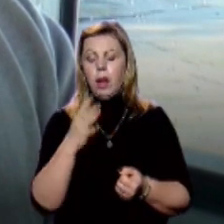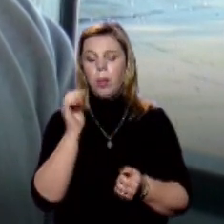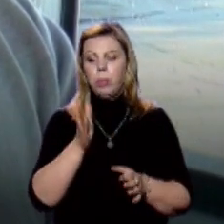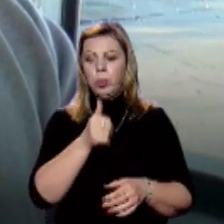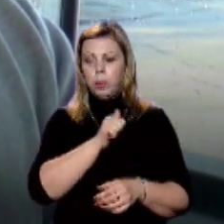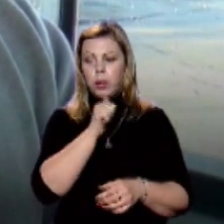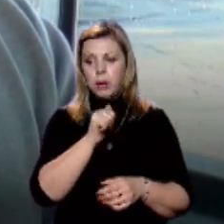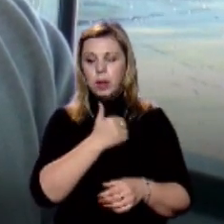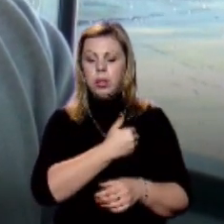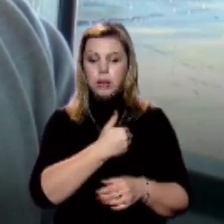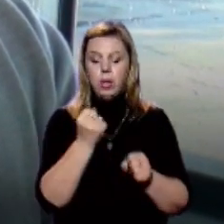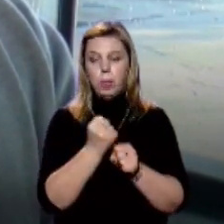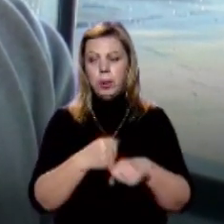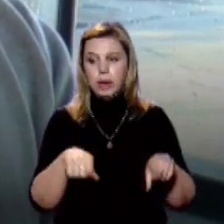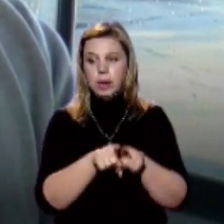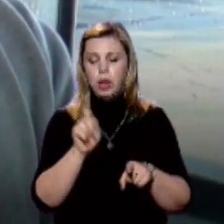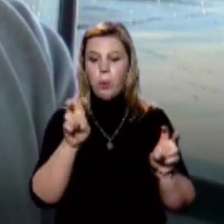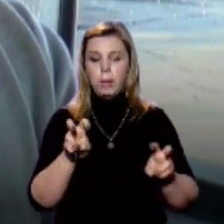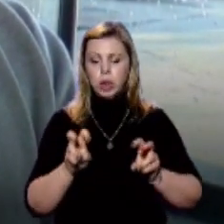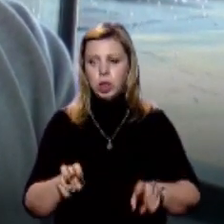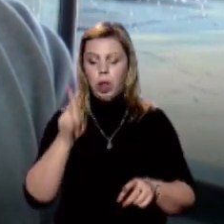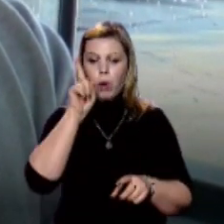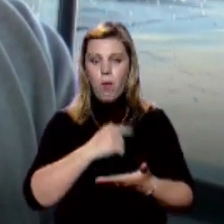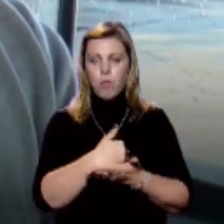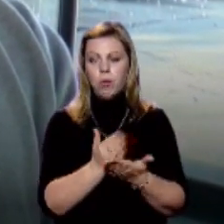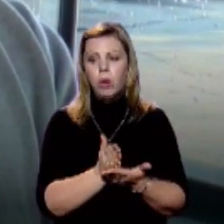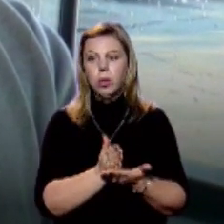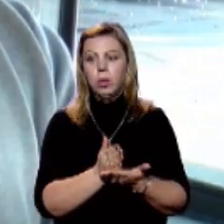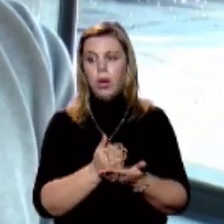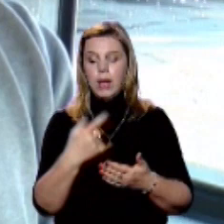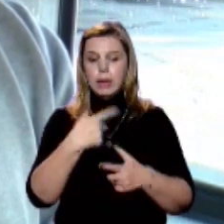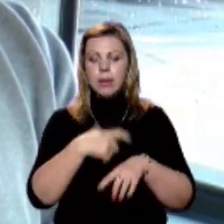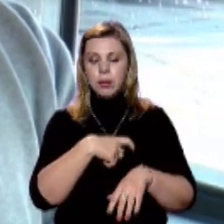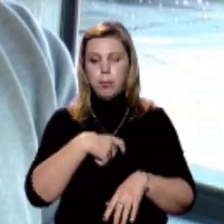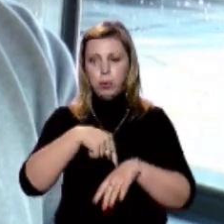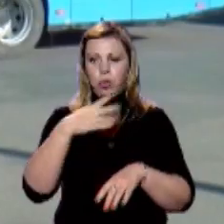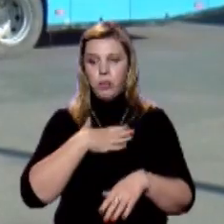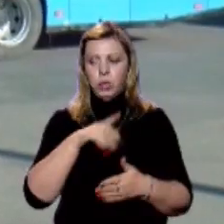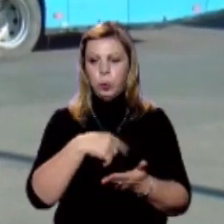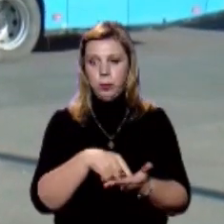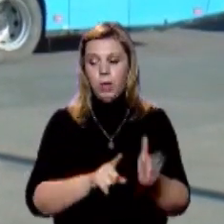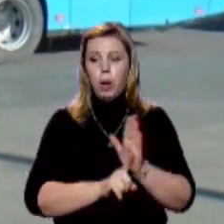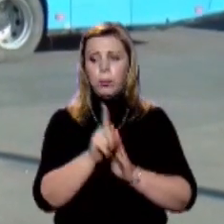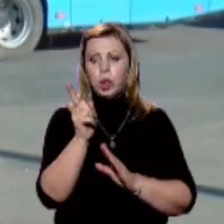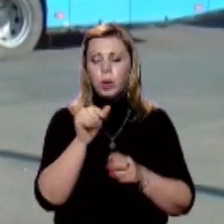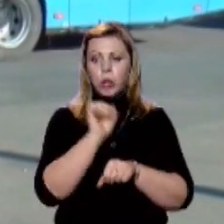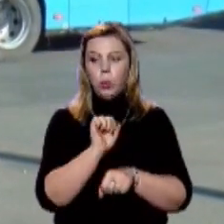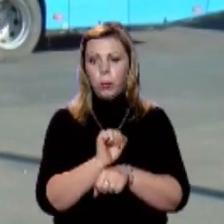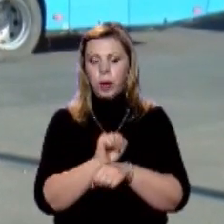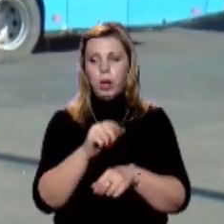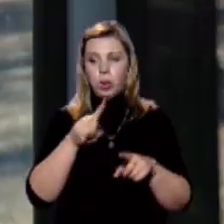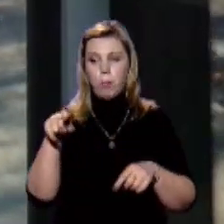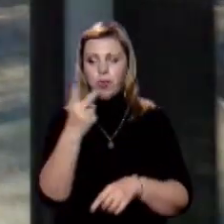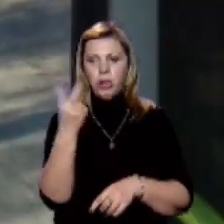намагатися робити так, щоб пасажири комфортно себе почували в нашому місті. Початкова зупинка маршруту